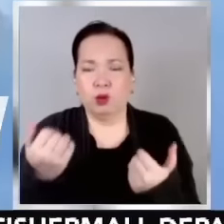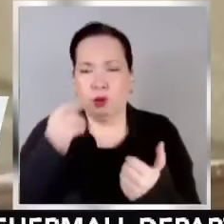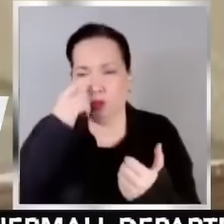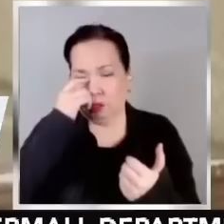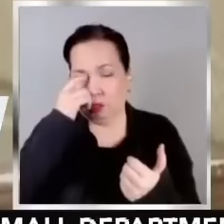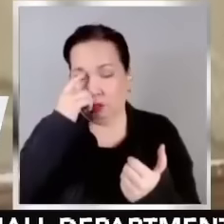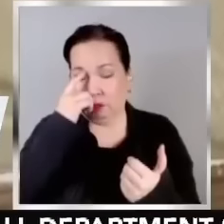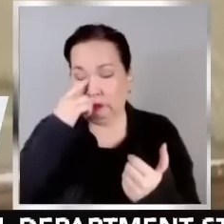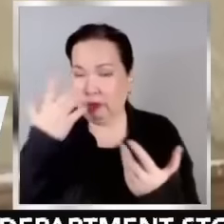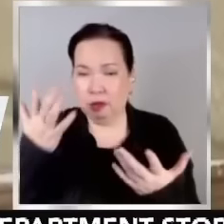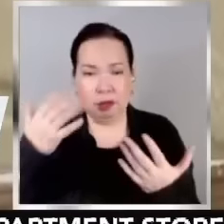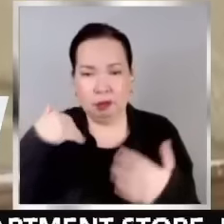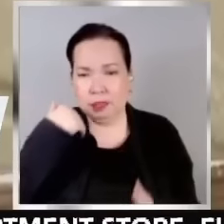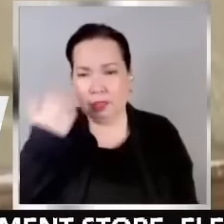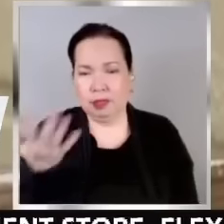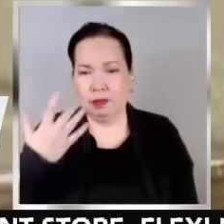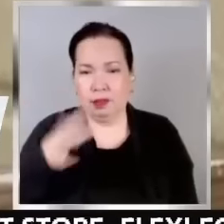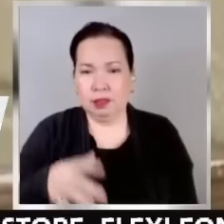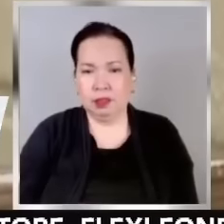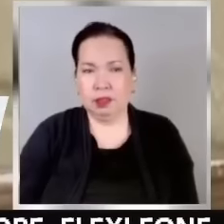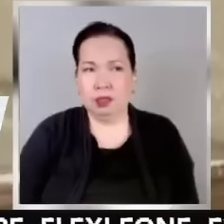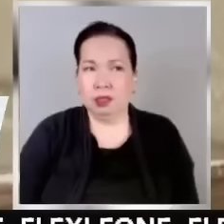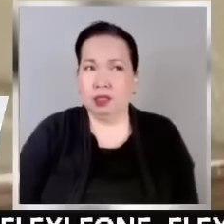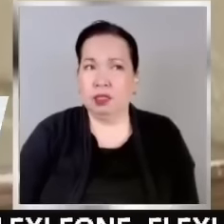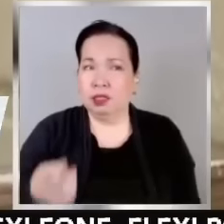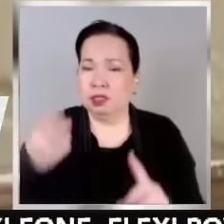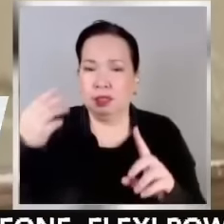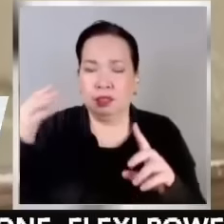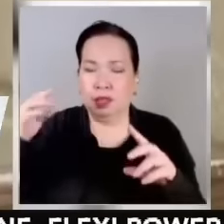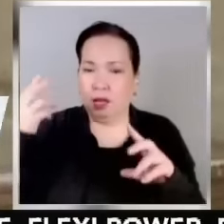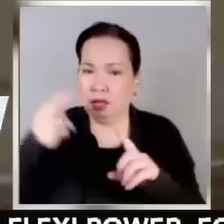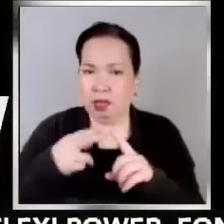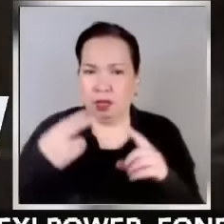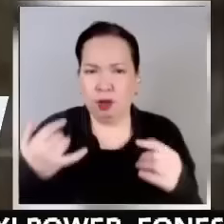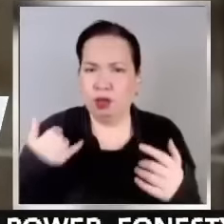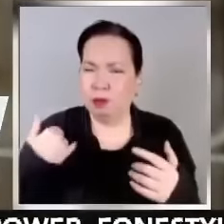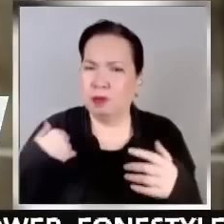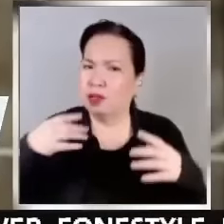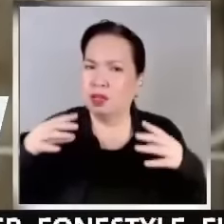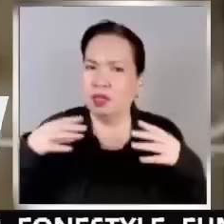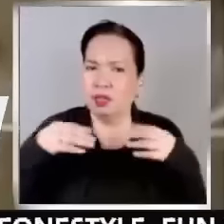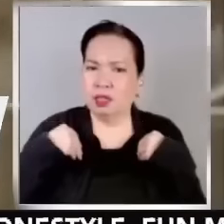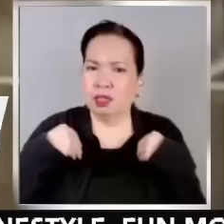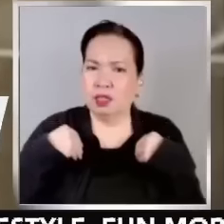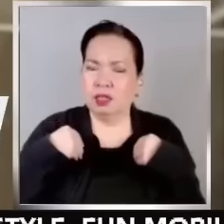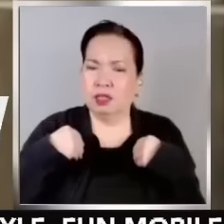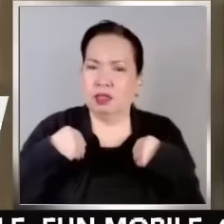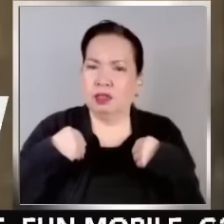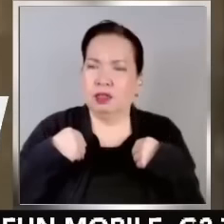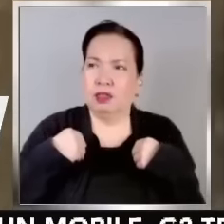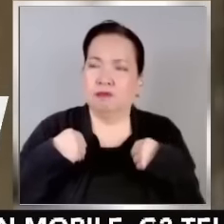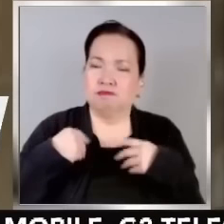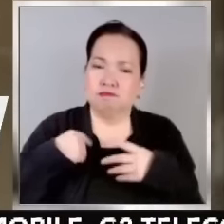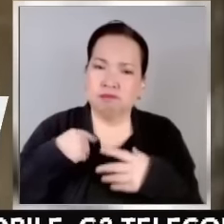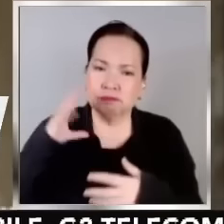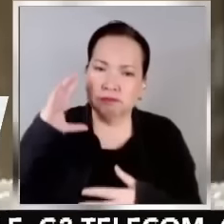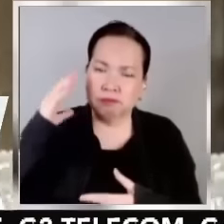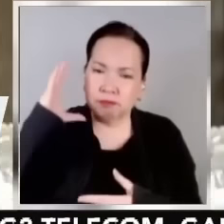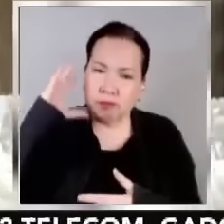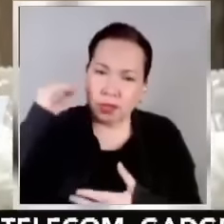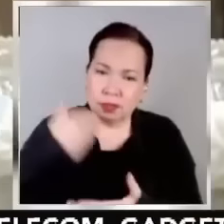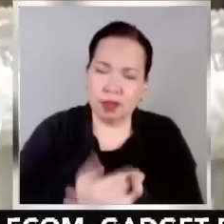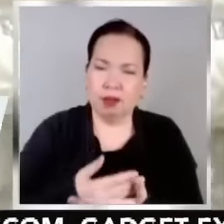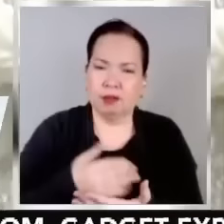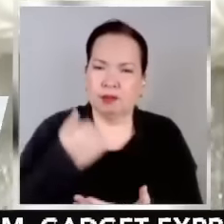buhay. Kasi hanggang ngayon hindi ko pa natanggap na patay yung anak ko. Hindi na matutupad ni Kenneth ang pangarap